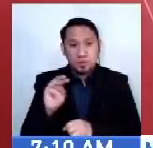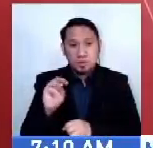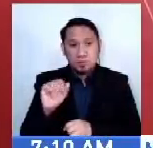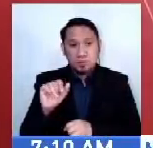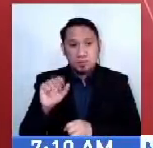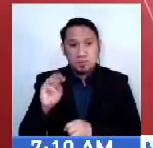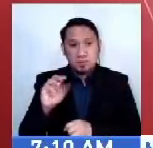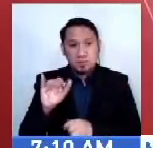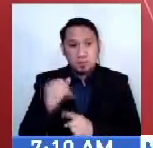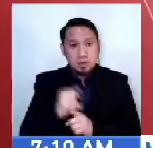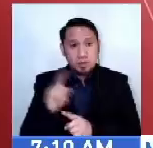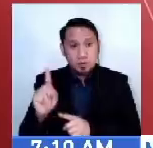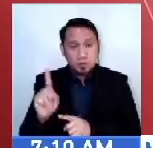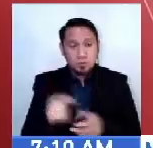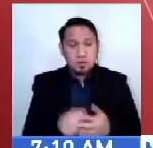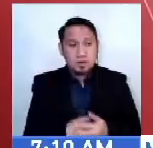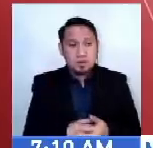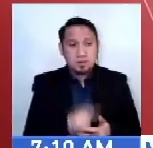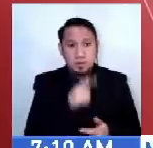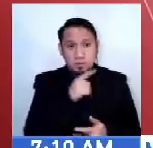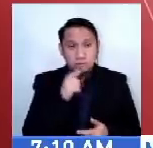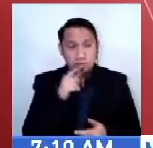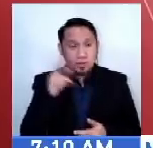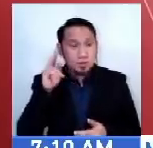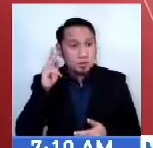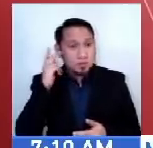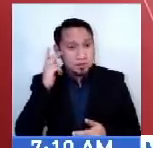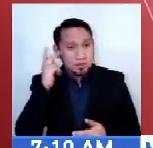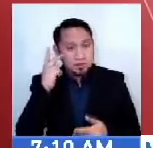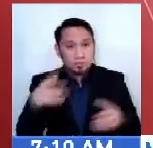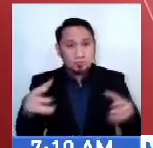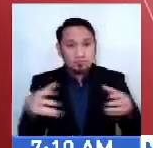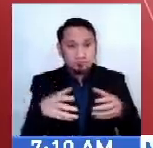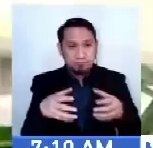ang Robredo-Pangilinan tandem.